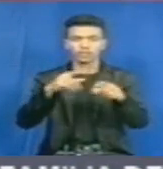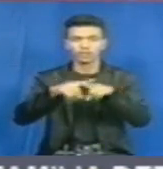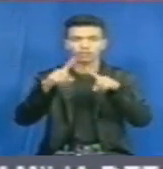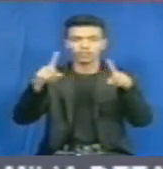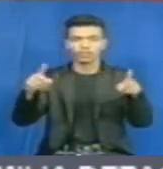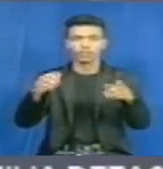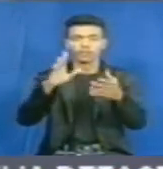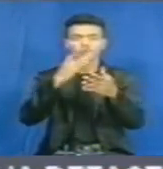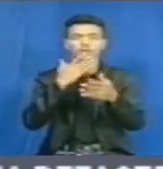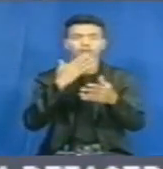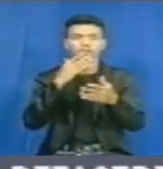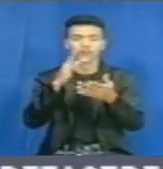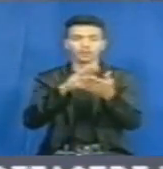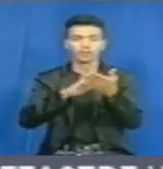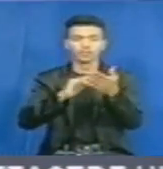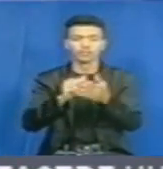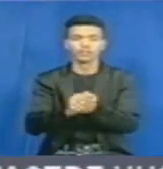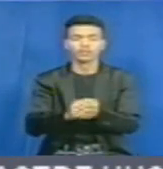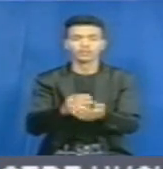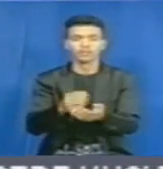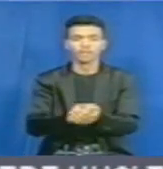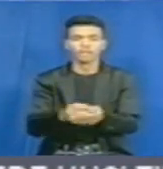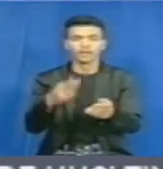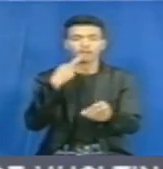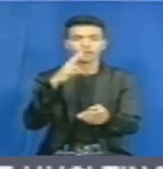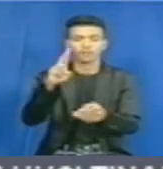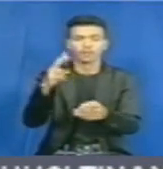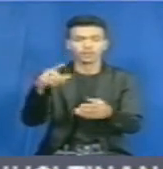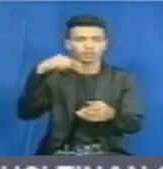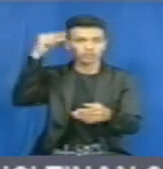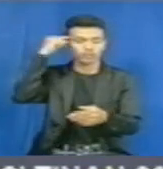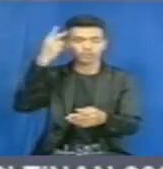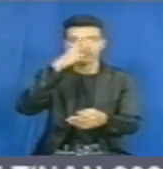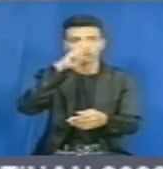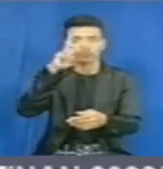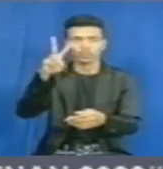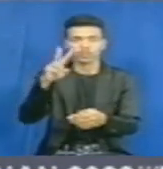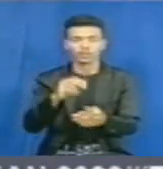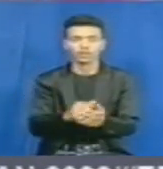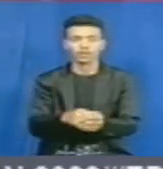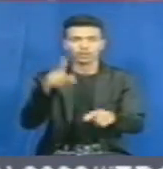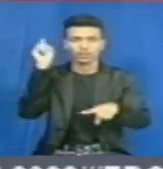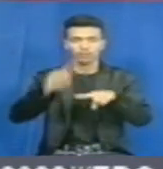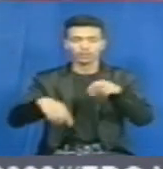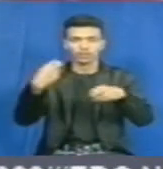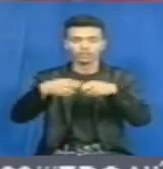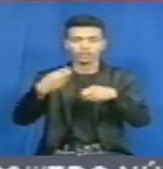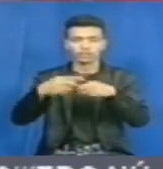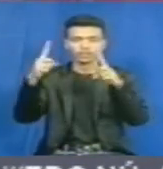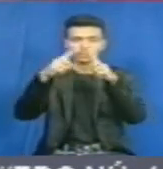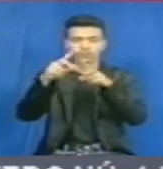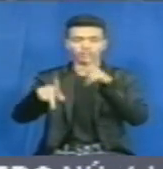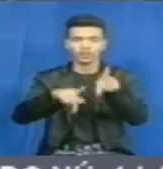mak folin sai utuan, tambane rekomenda ba governo atu bele kontrolu folin sasan, hori la bele implika ba povo kik sira